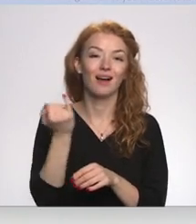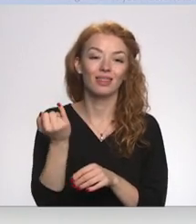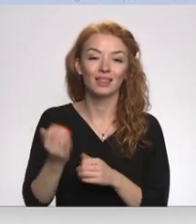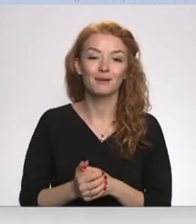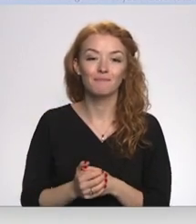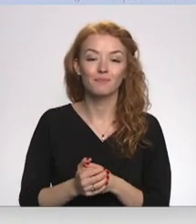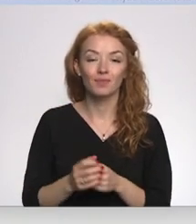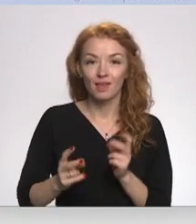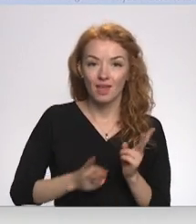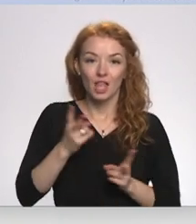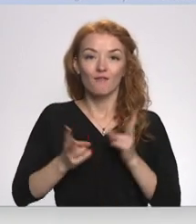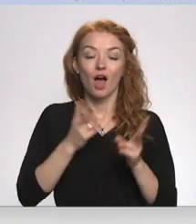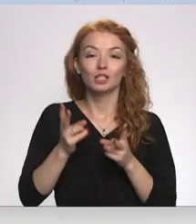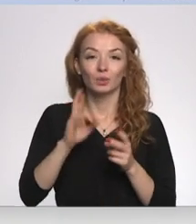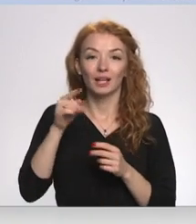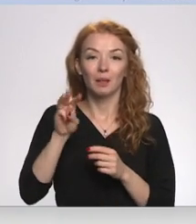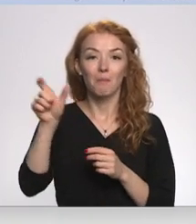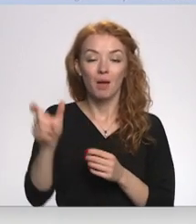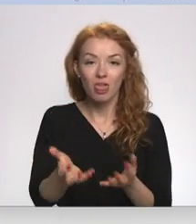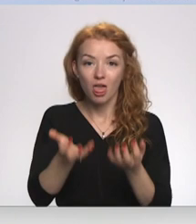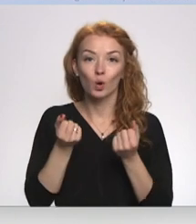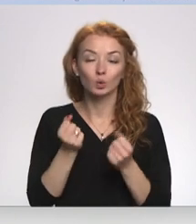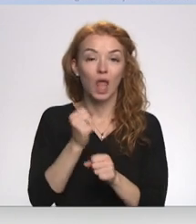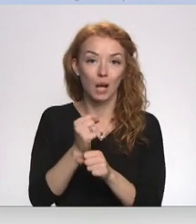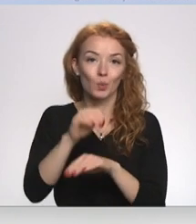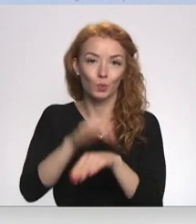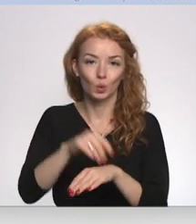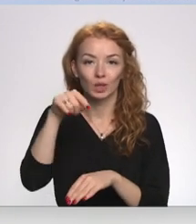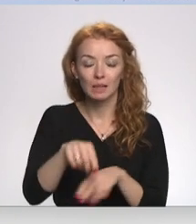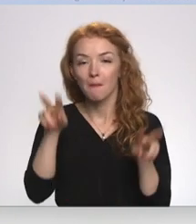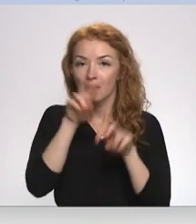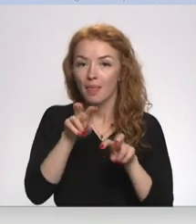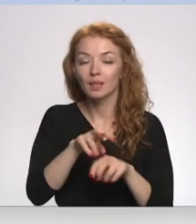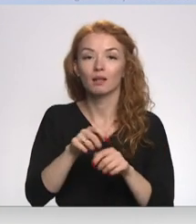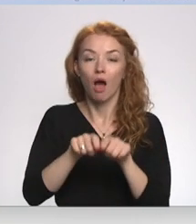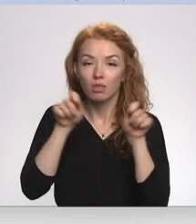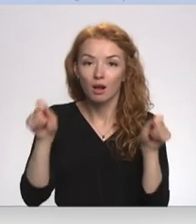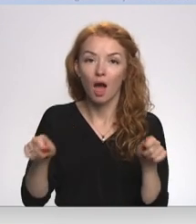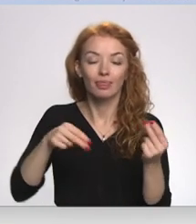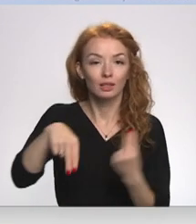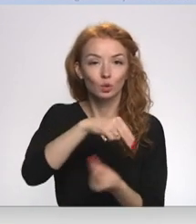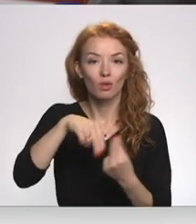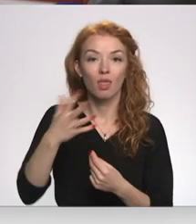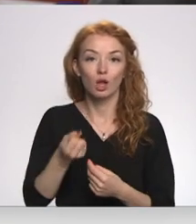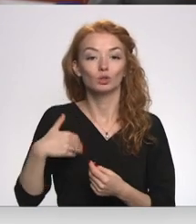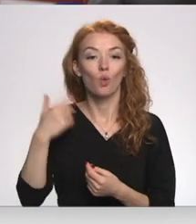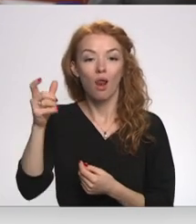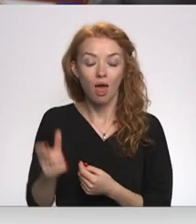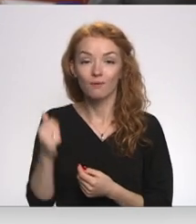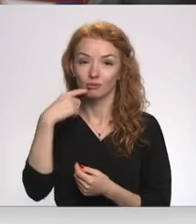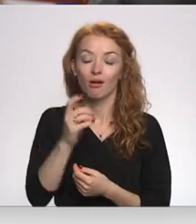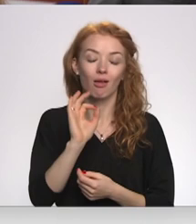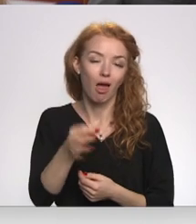interesanti. Iedvesmu Ritma Veļķere smeļas darba būtībā – pētīt, atklāt, izdiskutēt ar skolēniem. Man patīk,